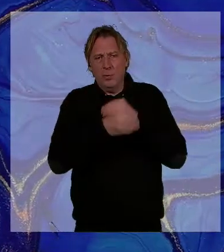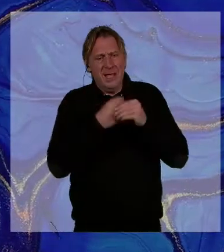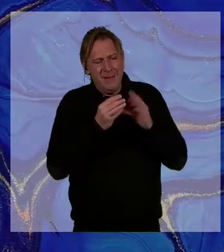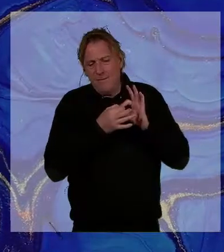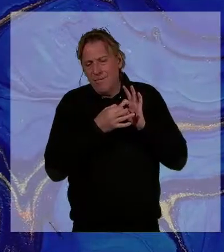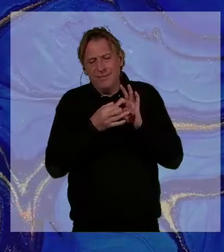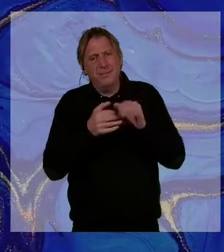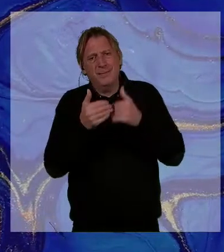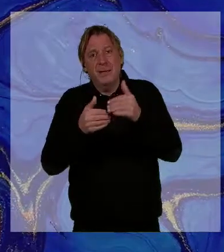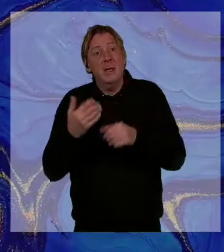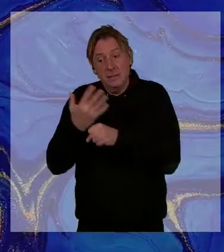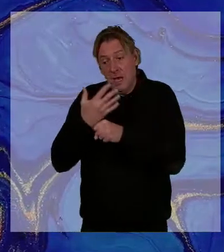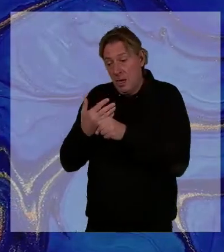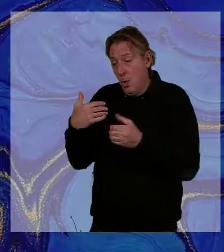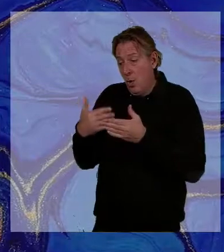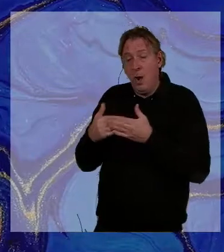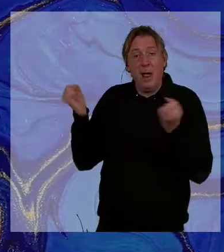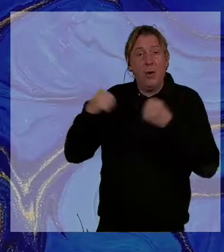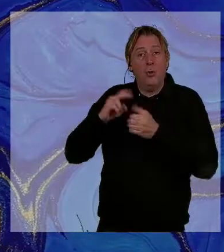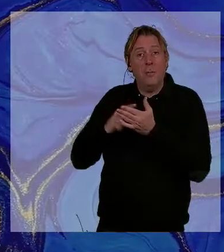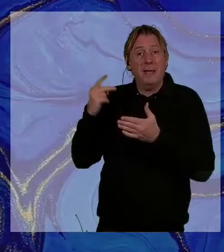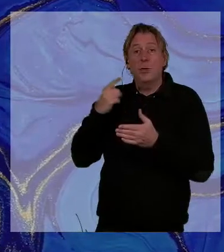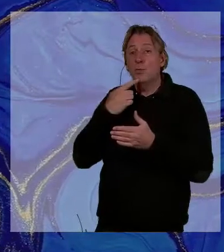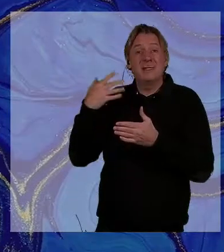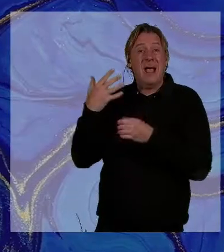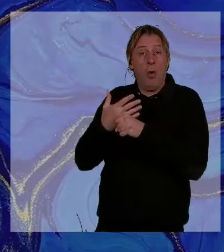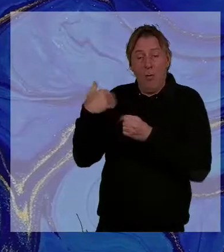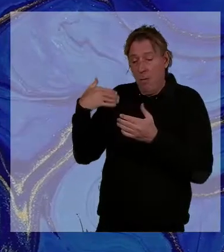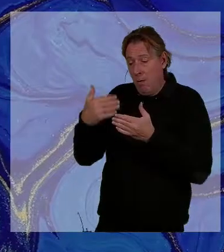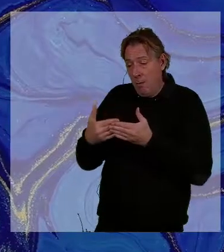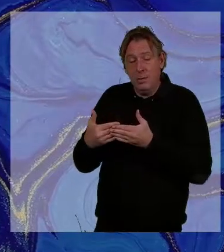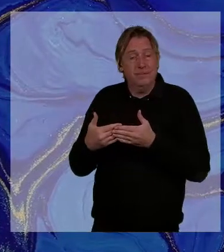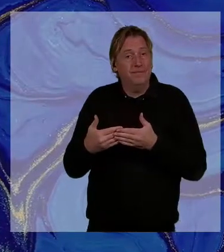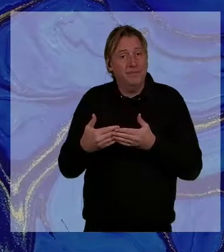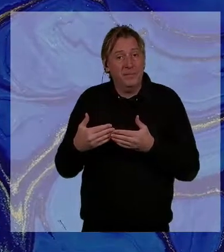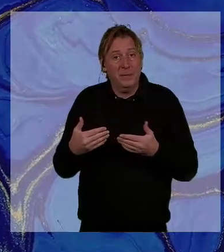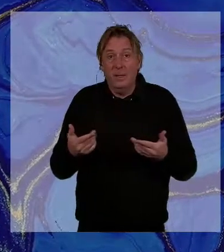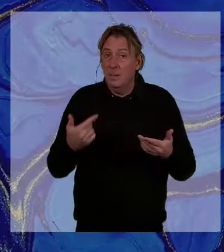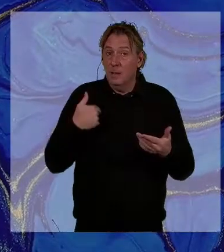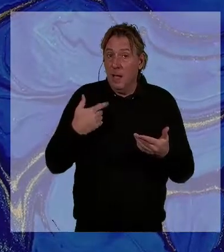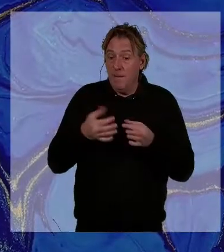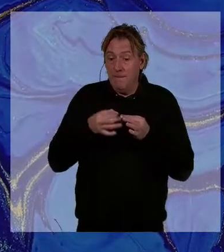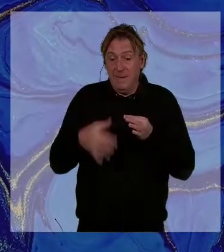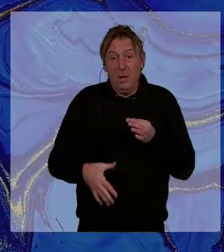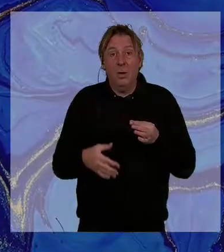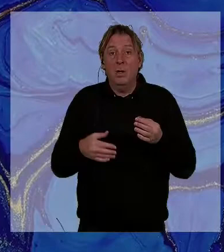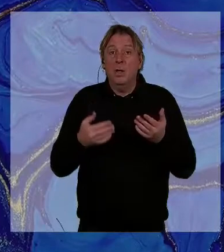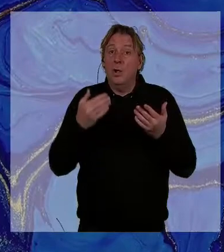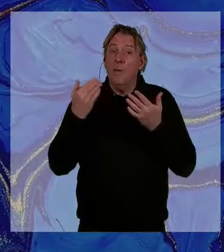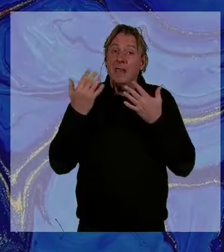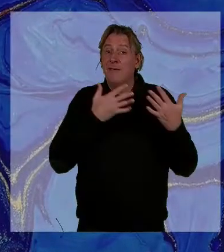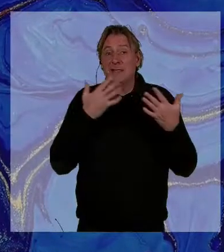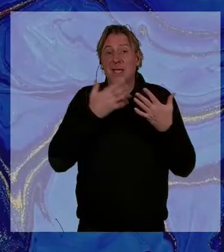Ces 5 années de l'accord de Paris, non seulement nous amènent à une célébration